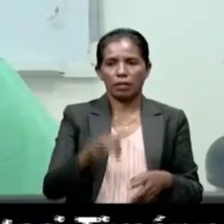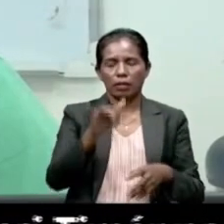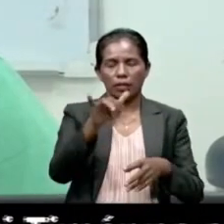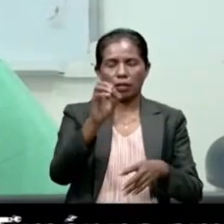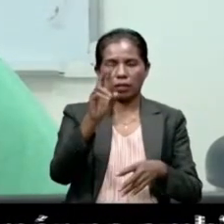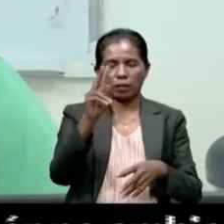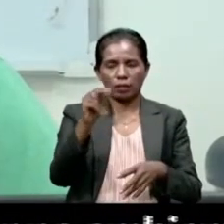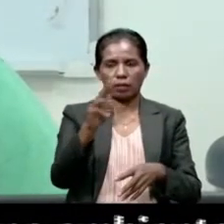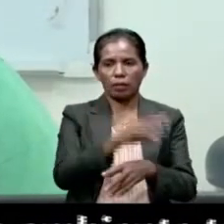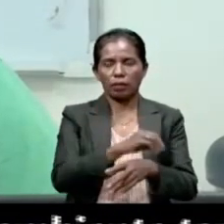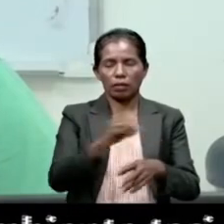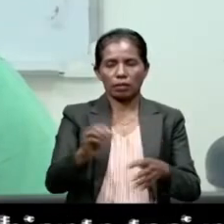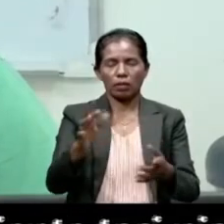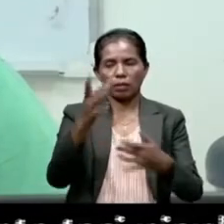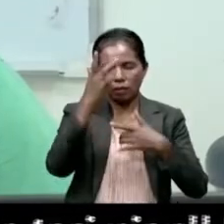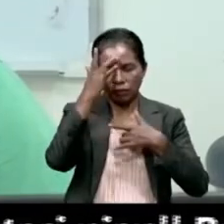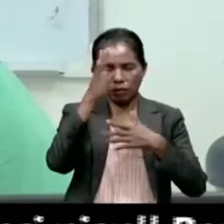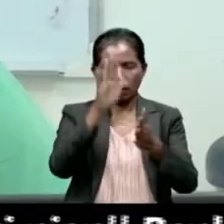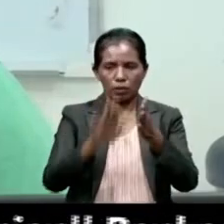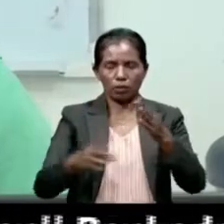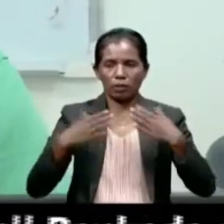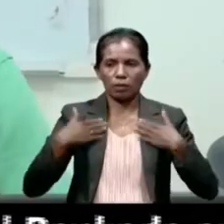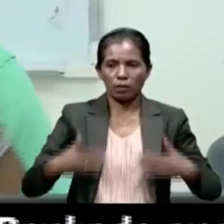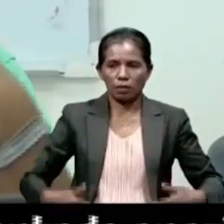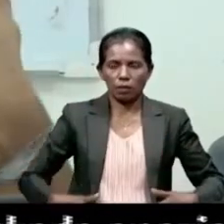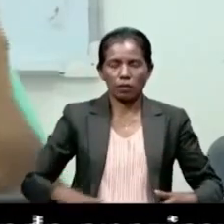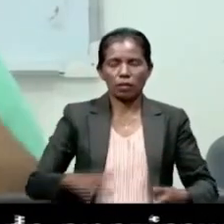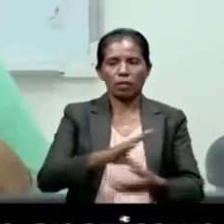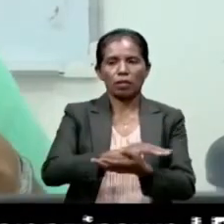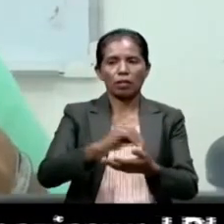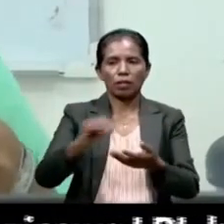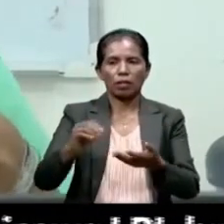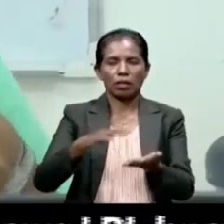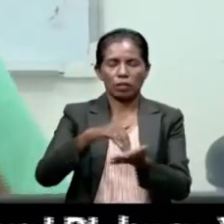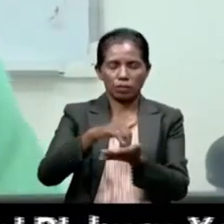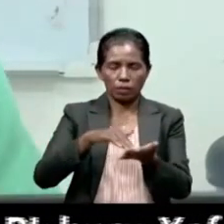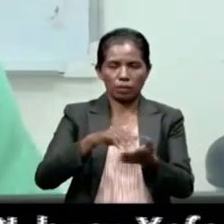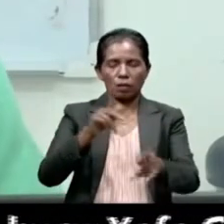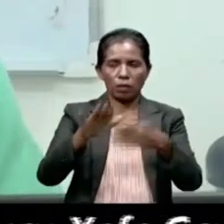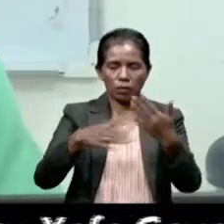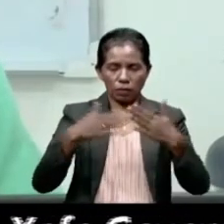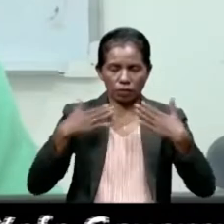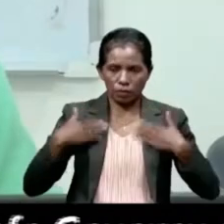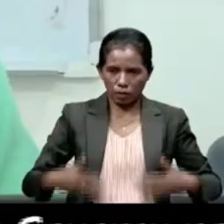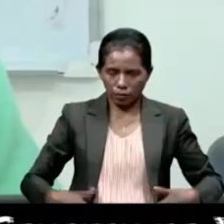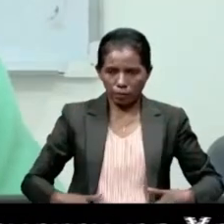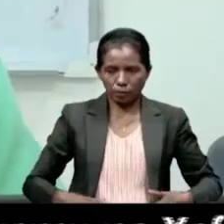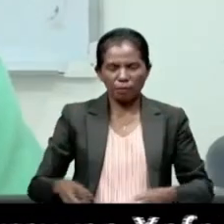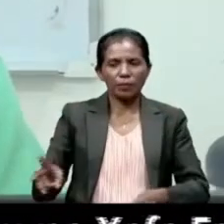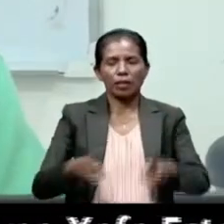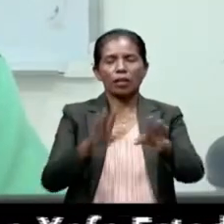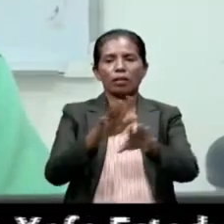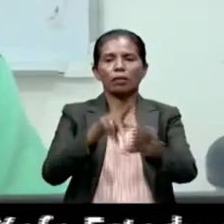immunodeficiency virus, ka virus immunodeficiency humana portugues ka kutu inda nebe ma fraco imun sistem imunidade. Ni ne dalan hadai ba